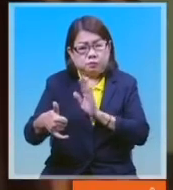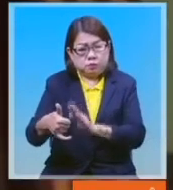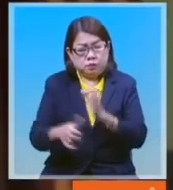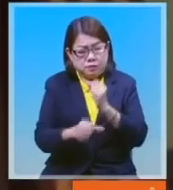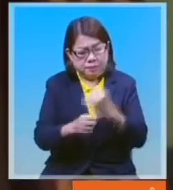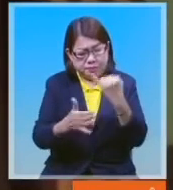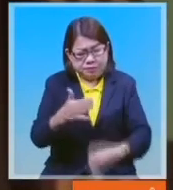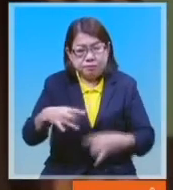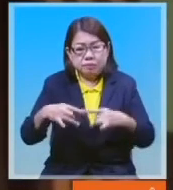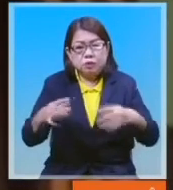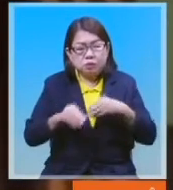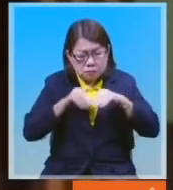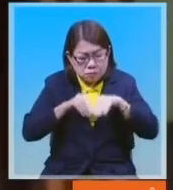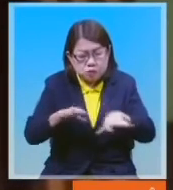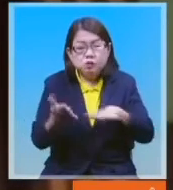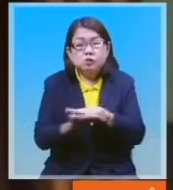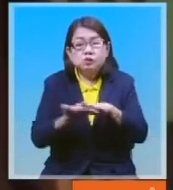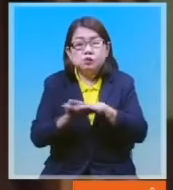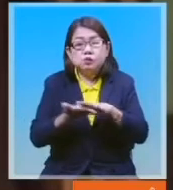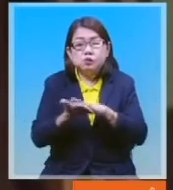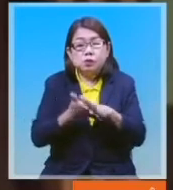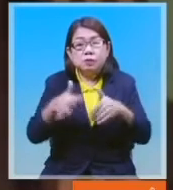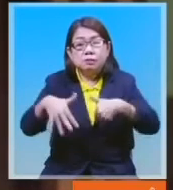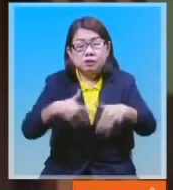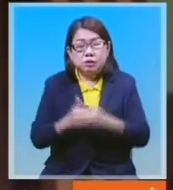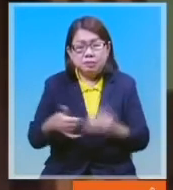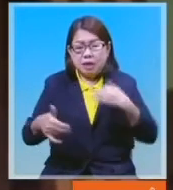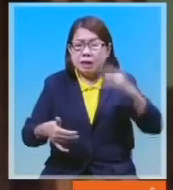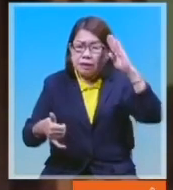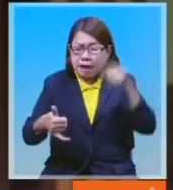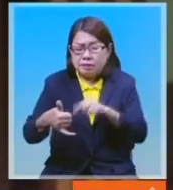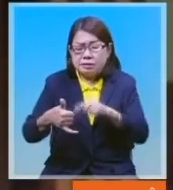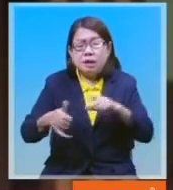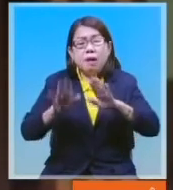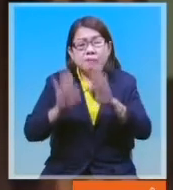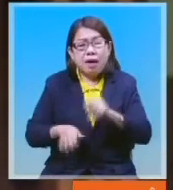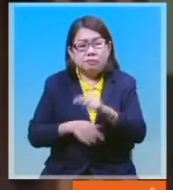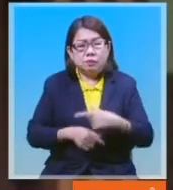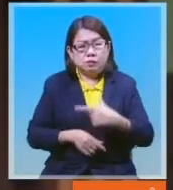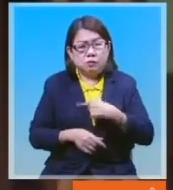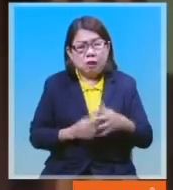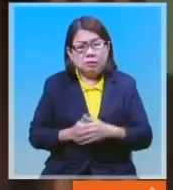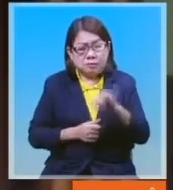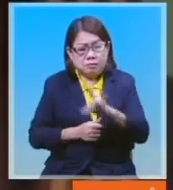ต้องขอโทษกำลังคนบางนายอรุณณกรรมขับด้วยค่ะ